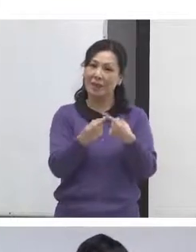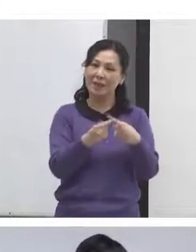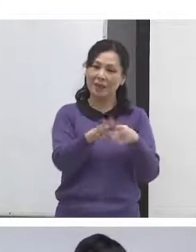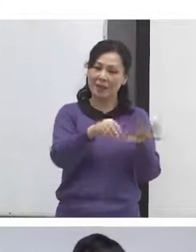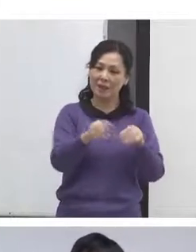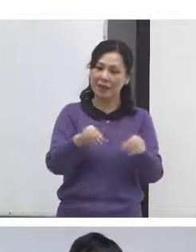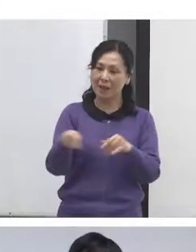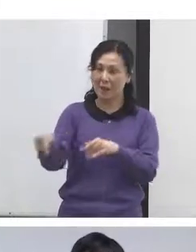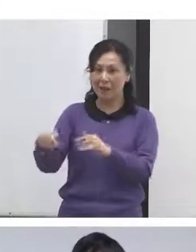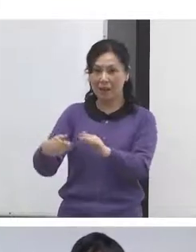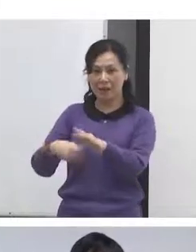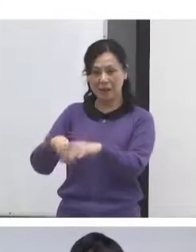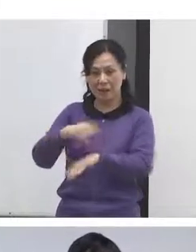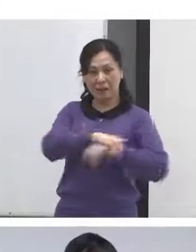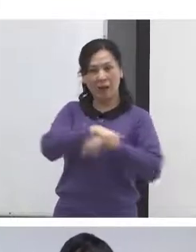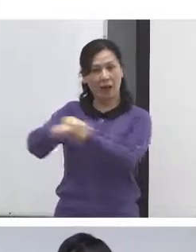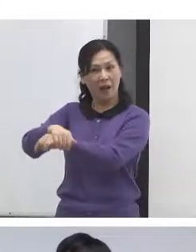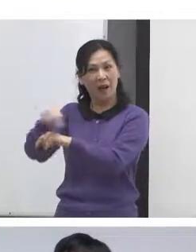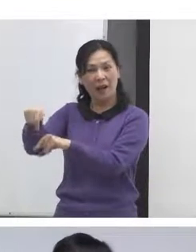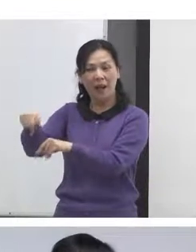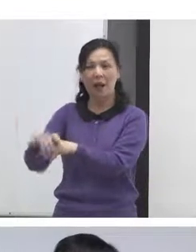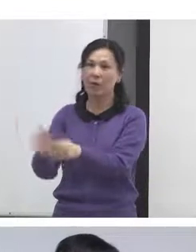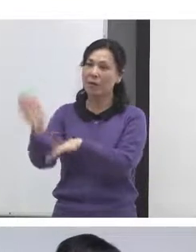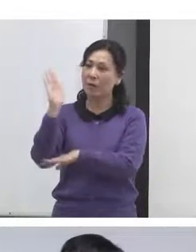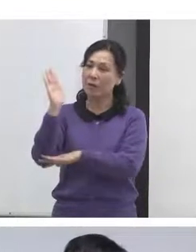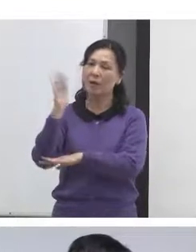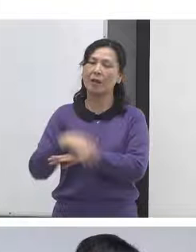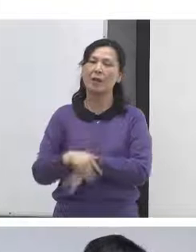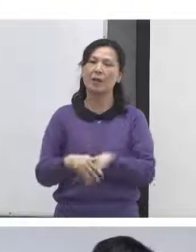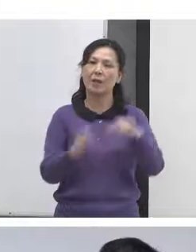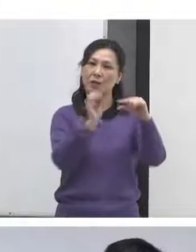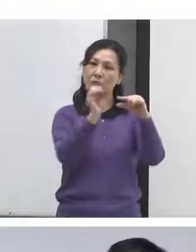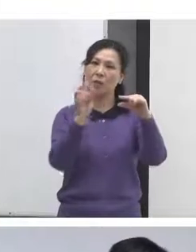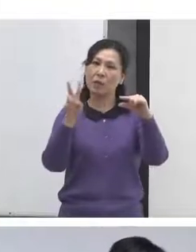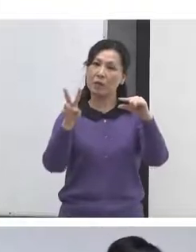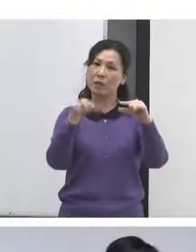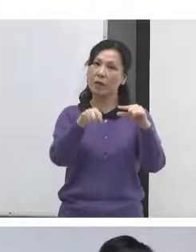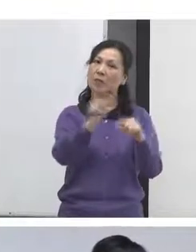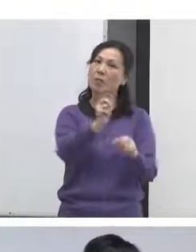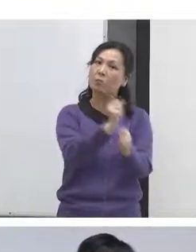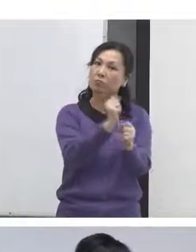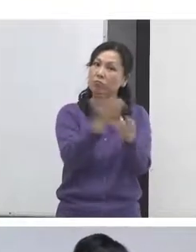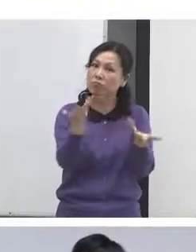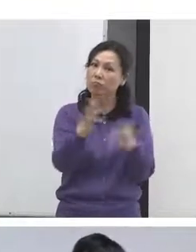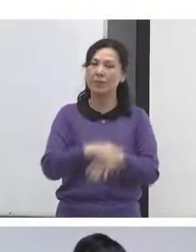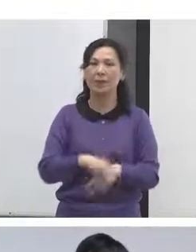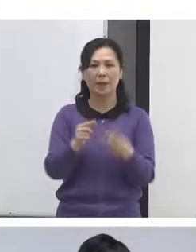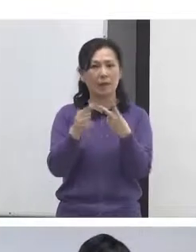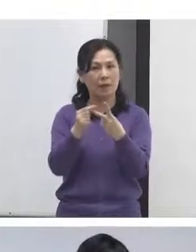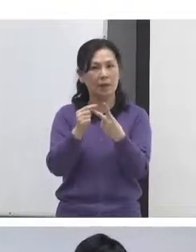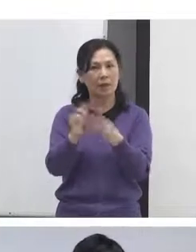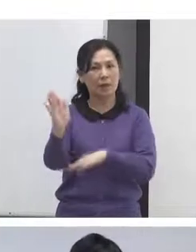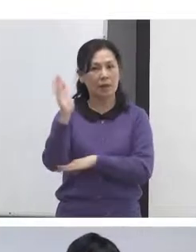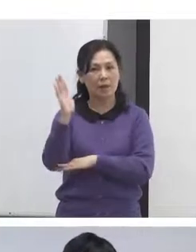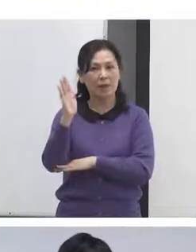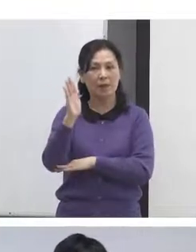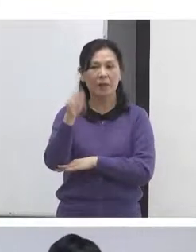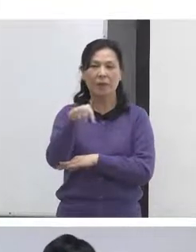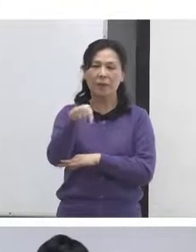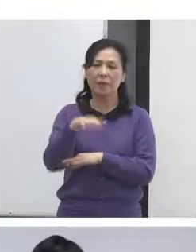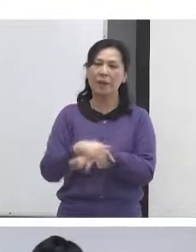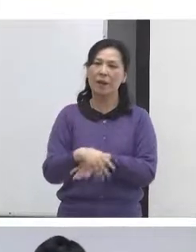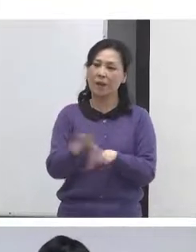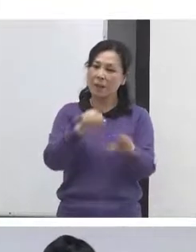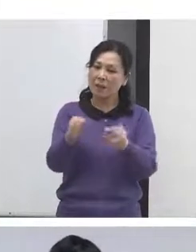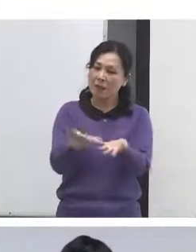政府这件事，一般的 G0V 就是大部分的 G0V 的人是怎么做的。那再来就是政府开始推了什么样的开放资